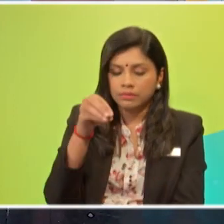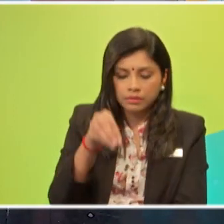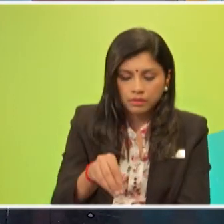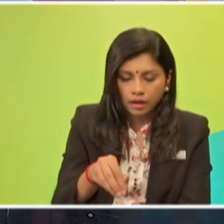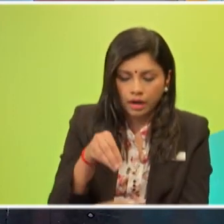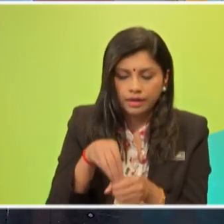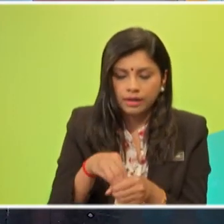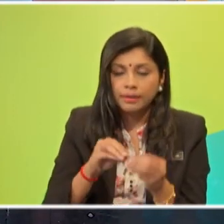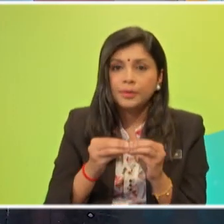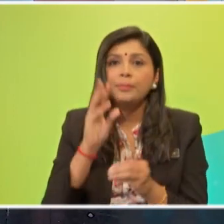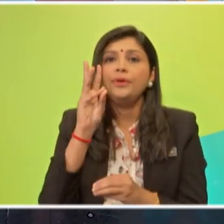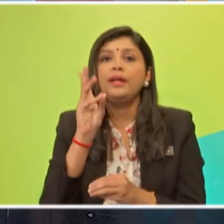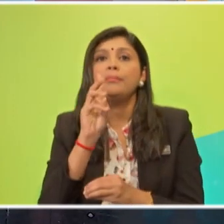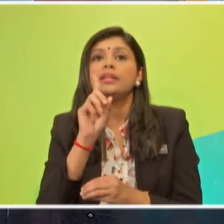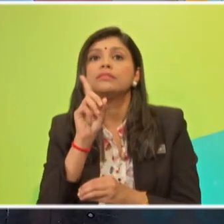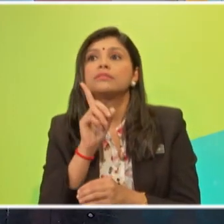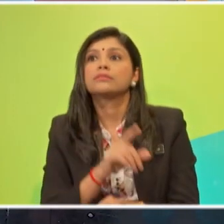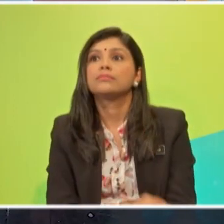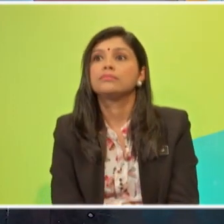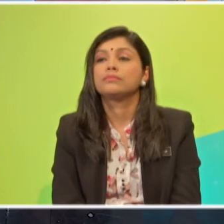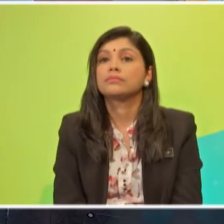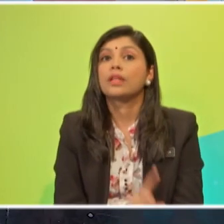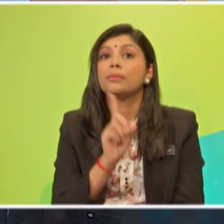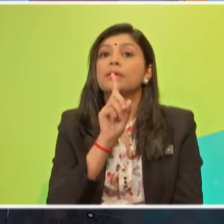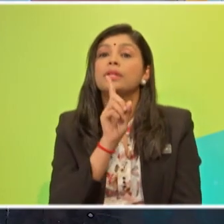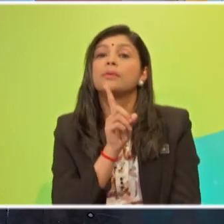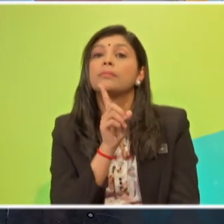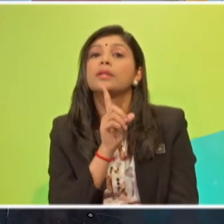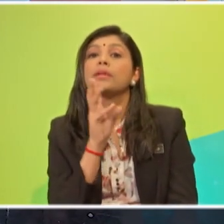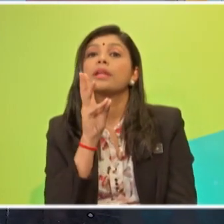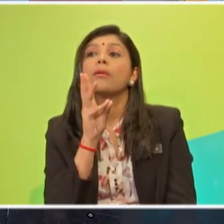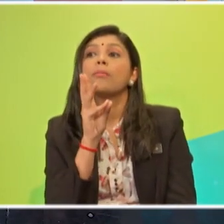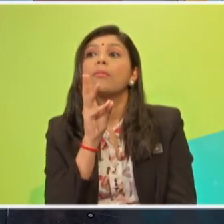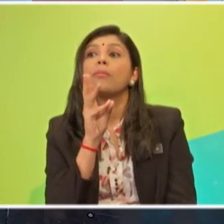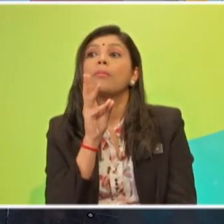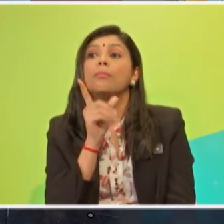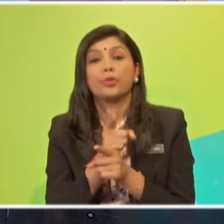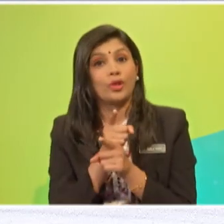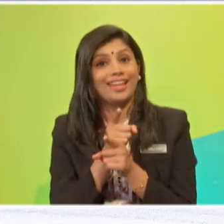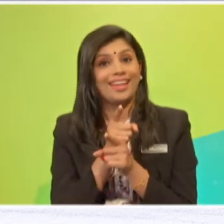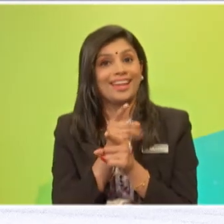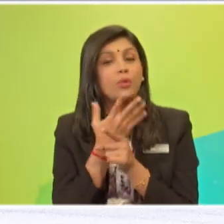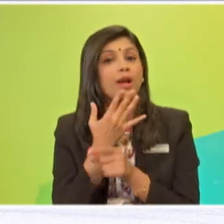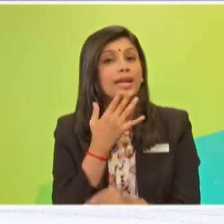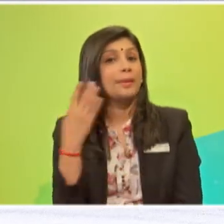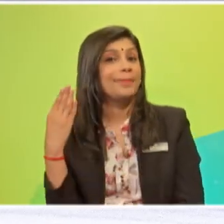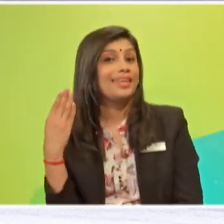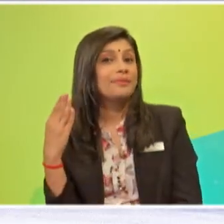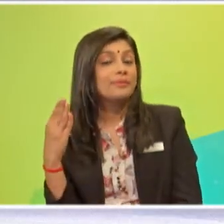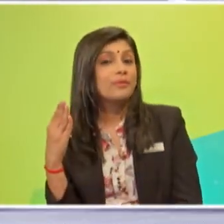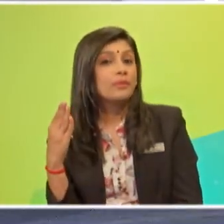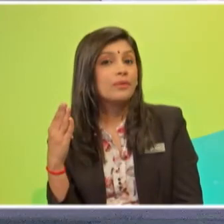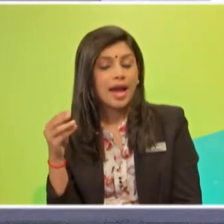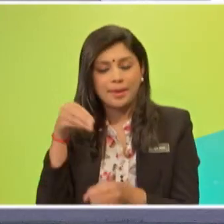mana... Okey. Yang tadi yang nombor yang sama dengan ni lah. Yang ini, cikgu. Ini nombor enam. Nombor enam. Jadi saya masukkan